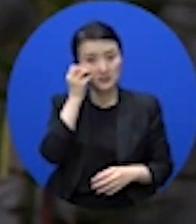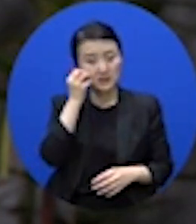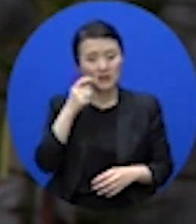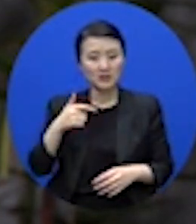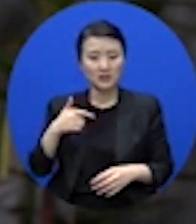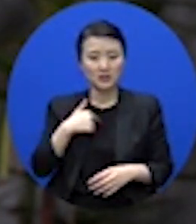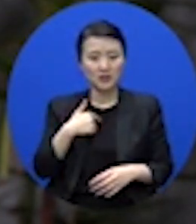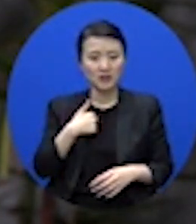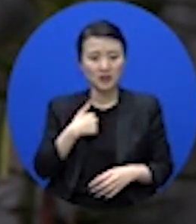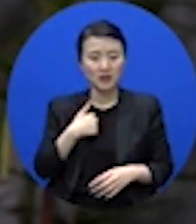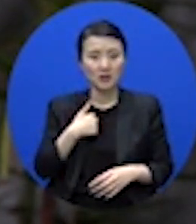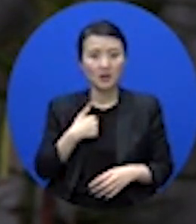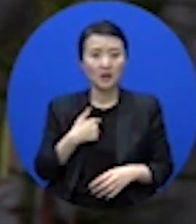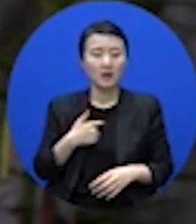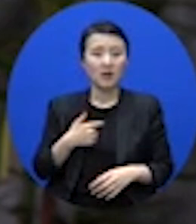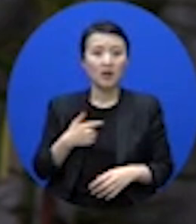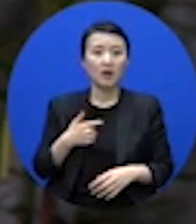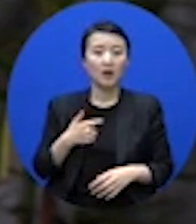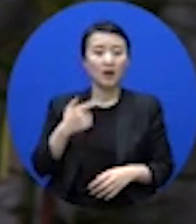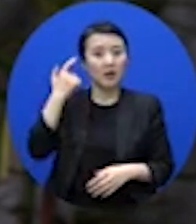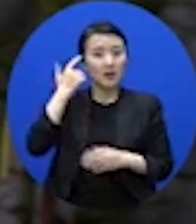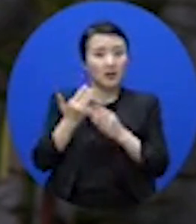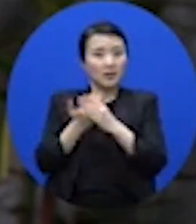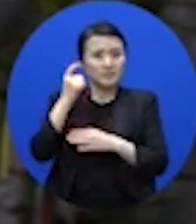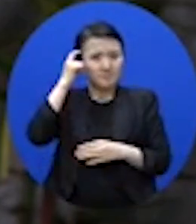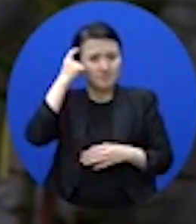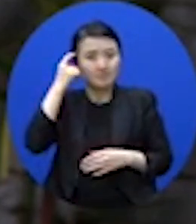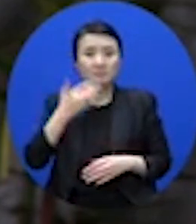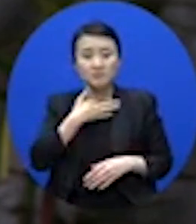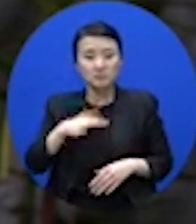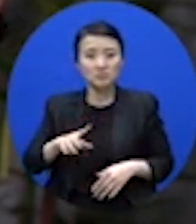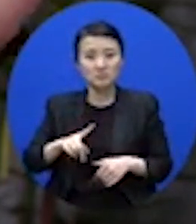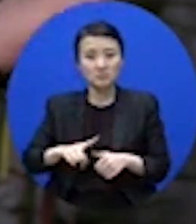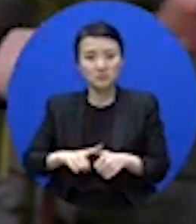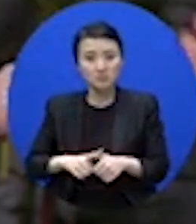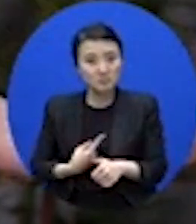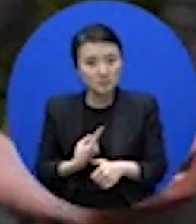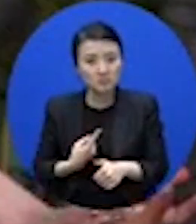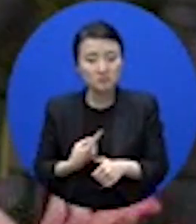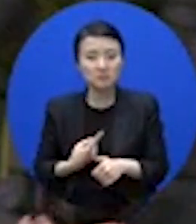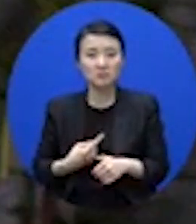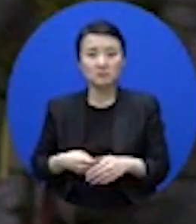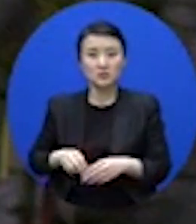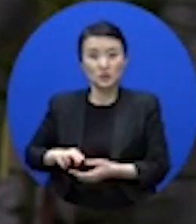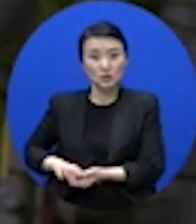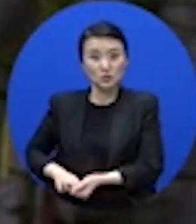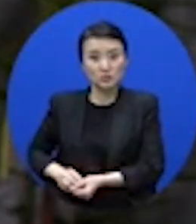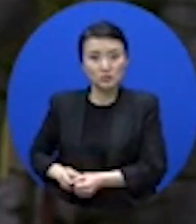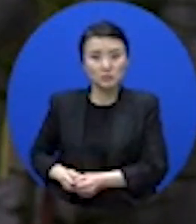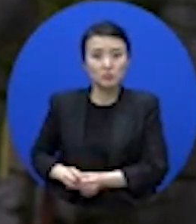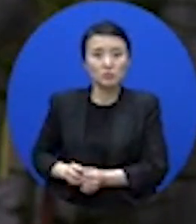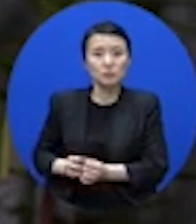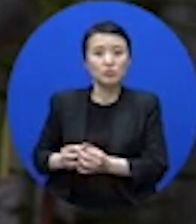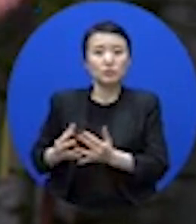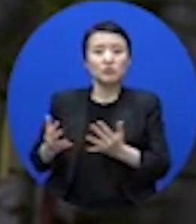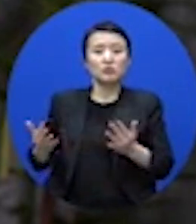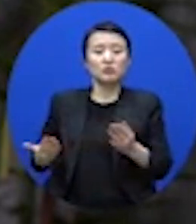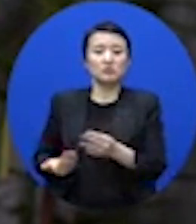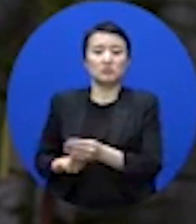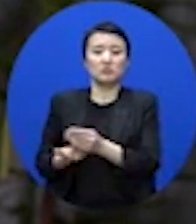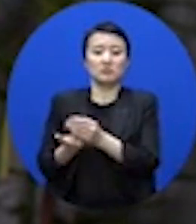내가 콜하지도 않았는데 망각의 그 포장지가 자연히 풀리면서 어마어마하게